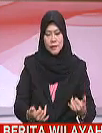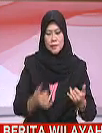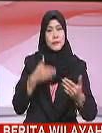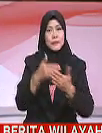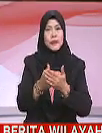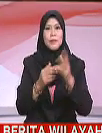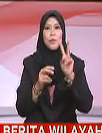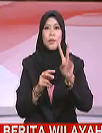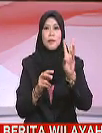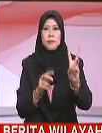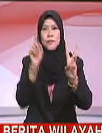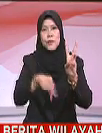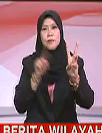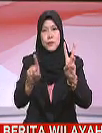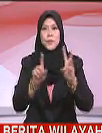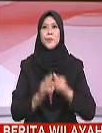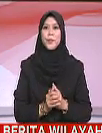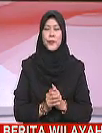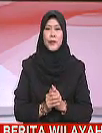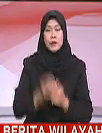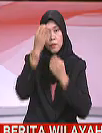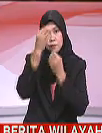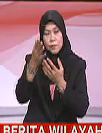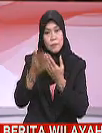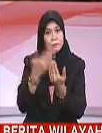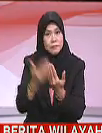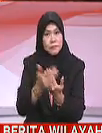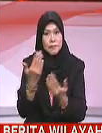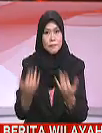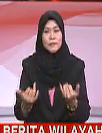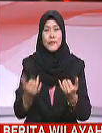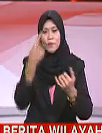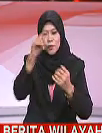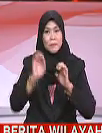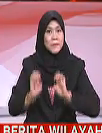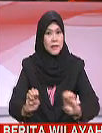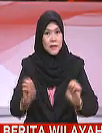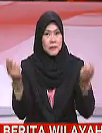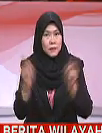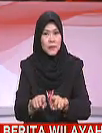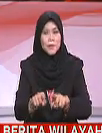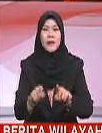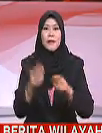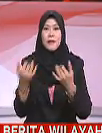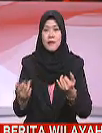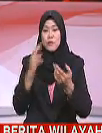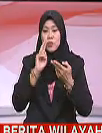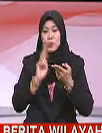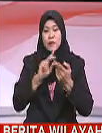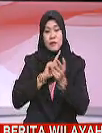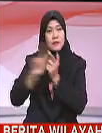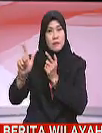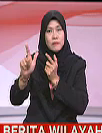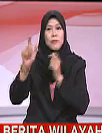26 Januari ini. Selain itu, bagi memudahkan individu dalam kecemasan, beliau memaklumkan surat